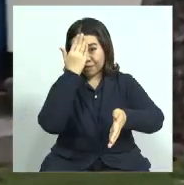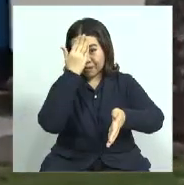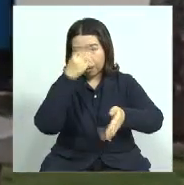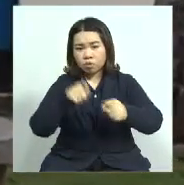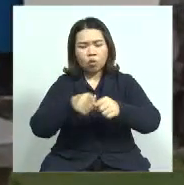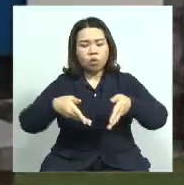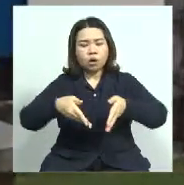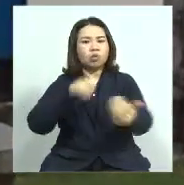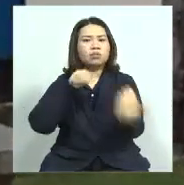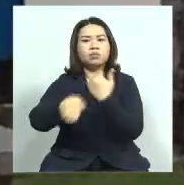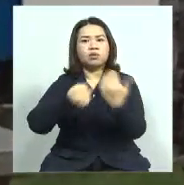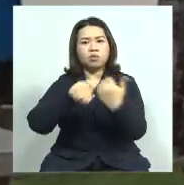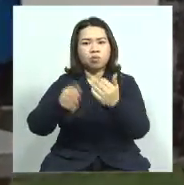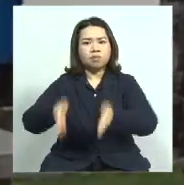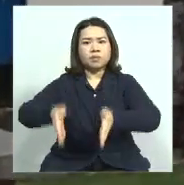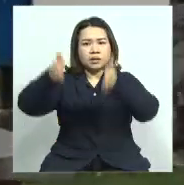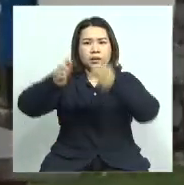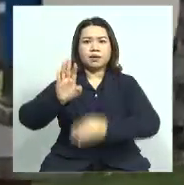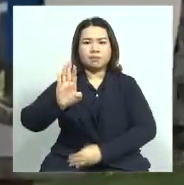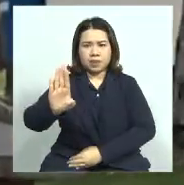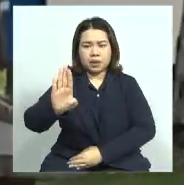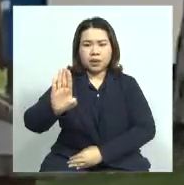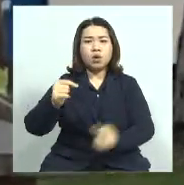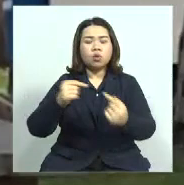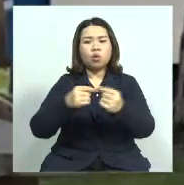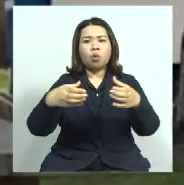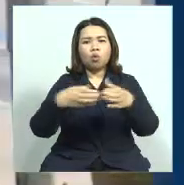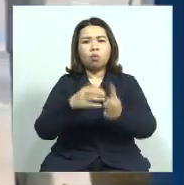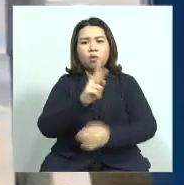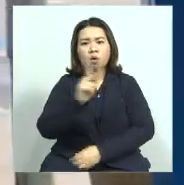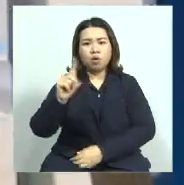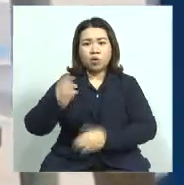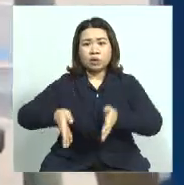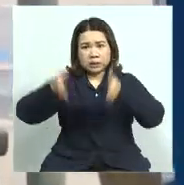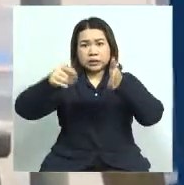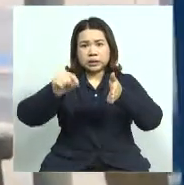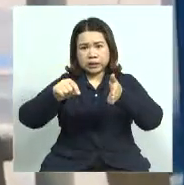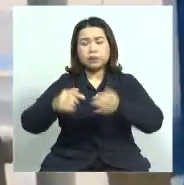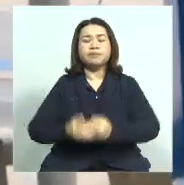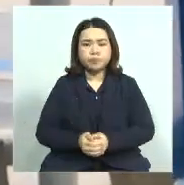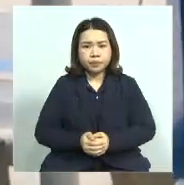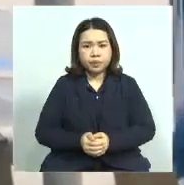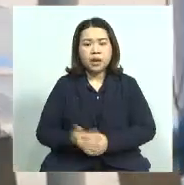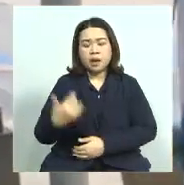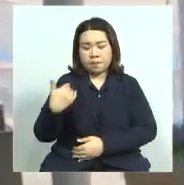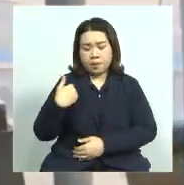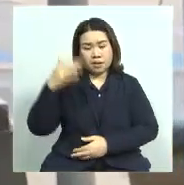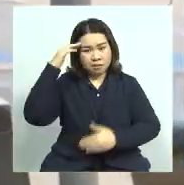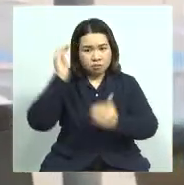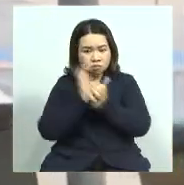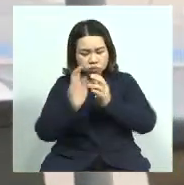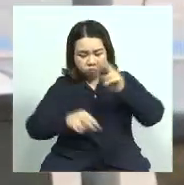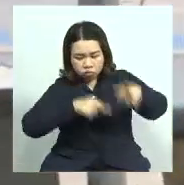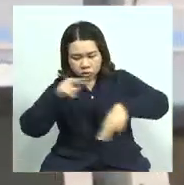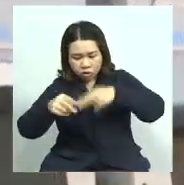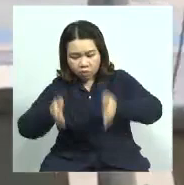ข้าศูนย์ราชการอาคารบีฝั่งสำนักงานคณะกรรมการการเลือกตั้งหรือว่ากกต.นะครับจากนั้นเจ้าหน้าที่ได้มีการเข้าไปตรวจสอบ